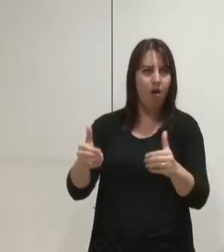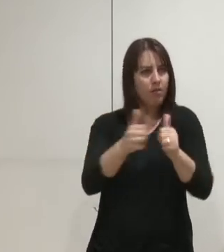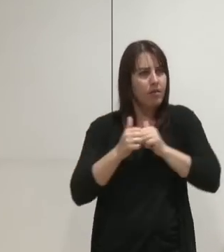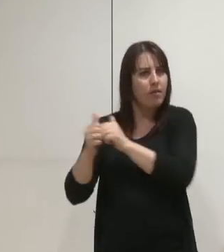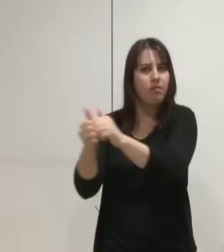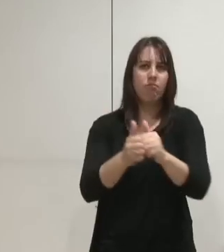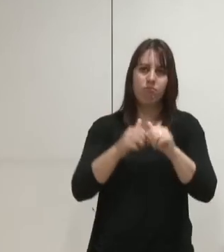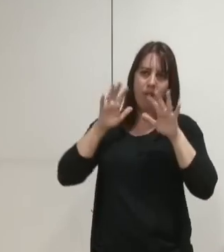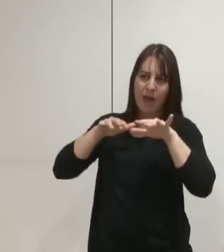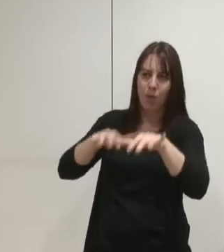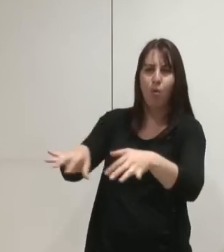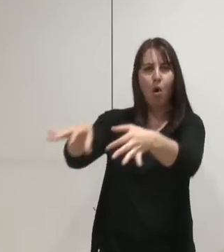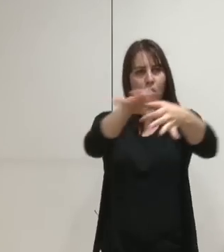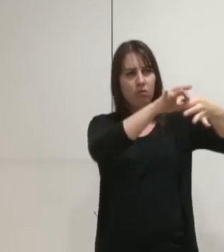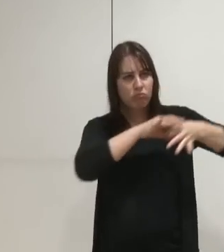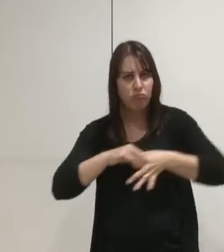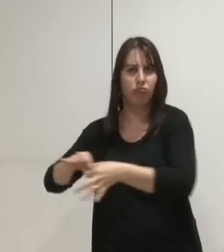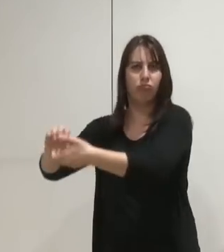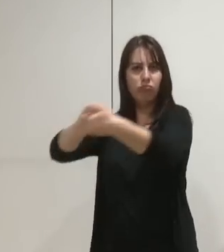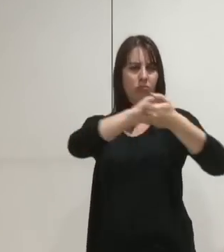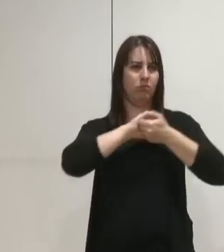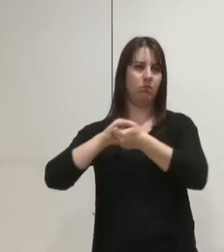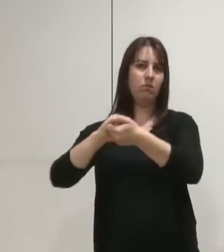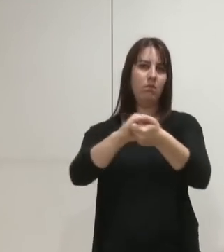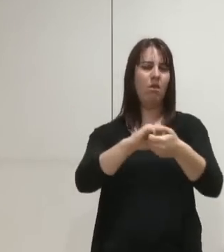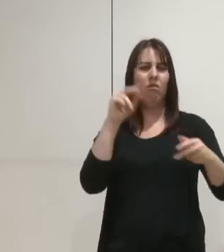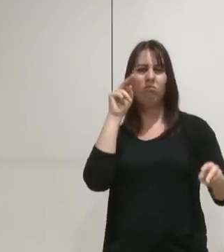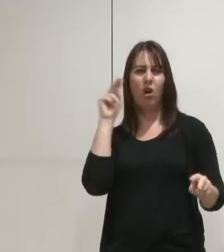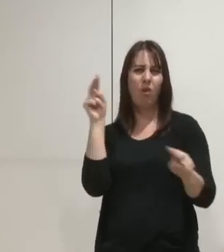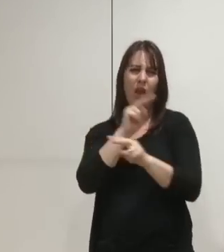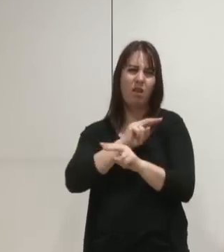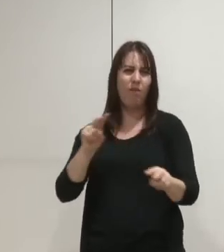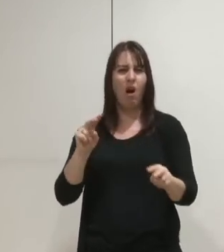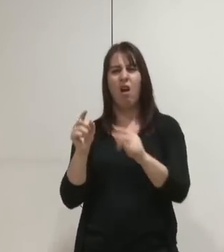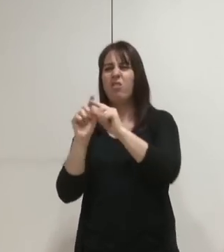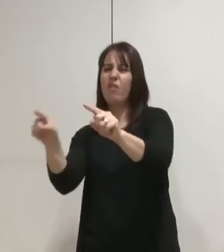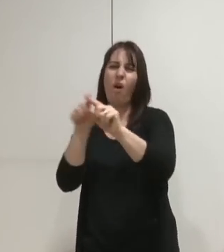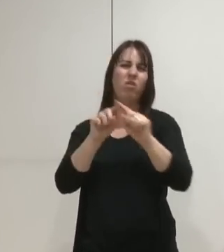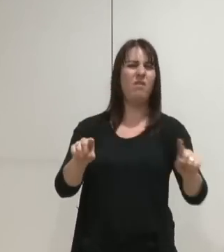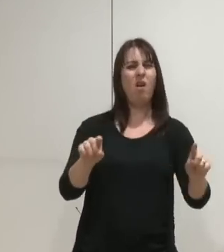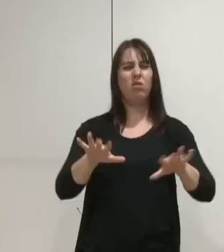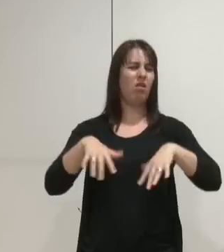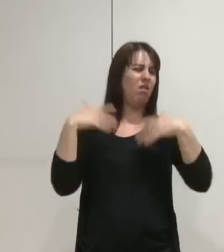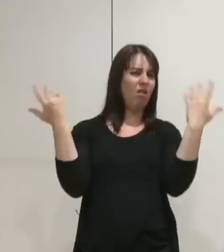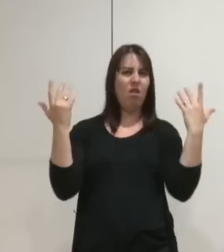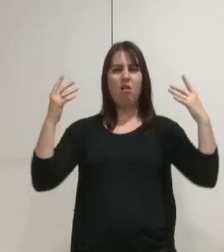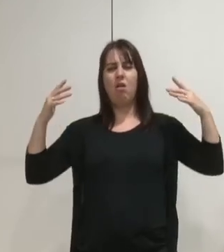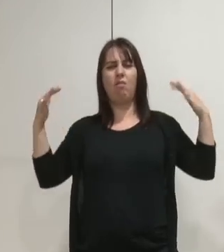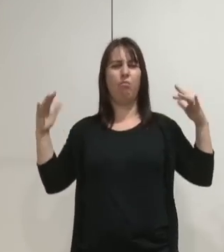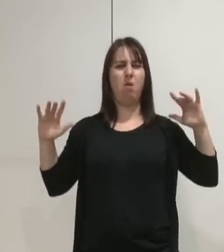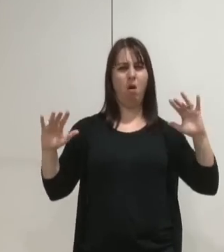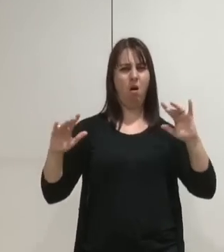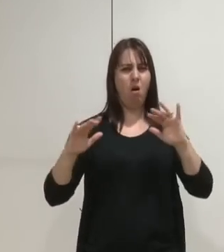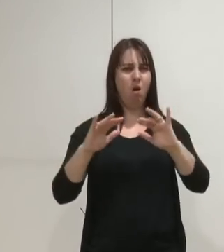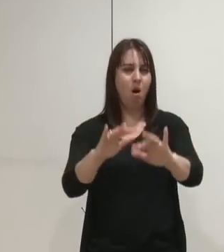rassemblement je crois au-delà des de des différences dans une grande diversité un